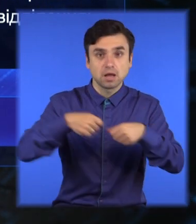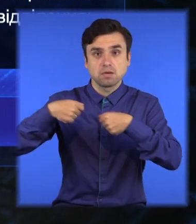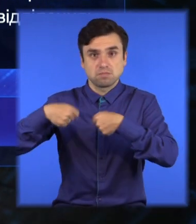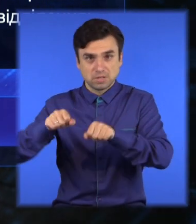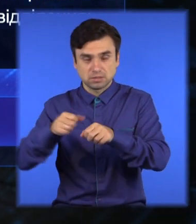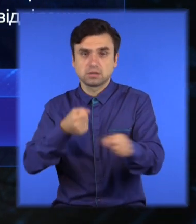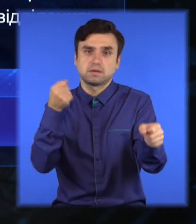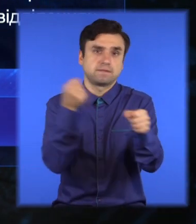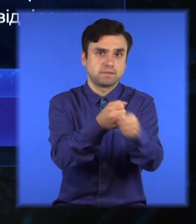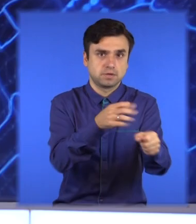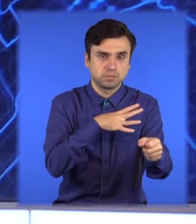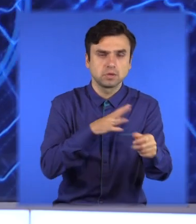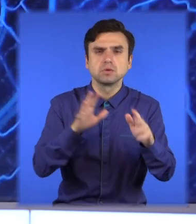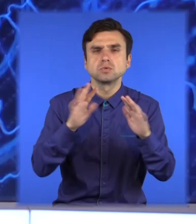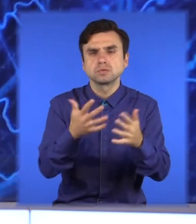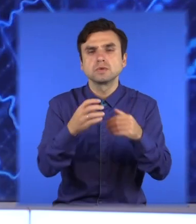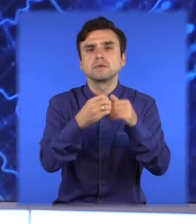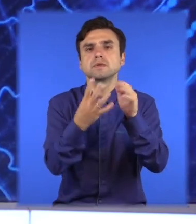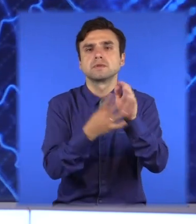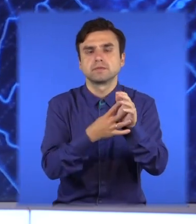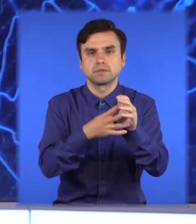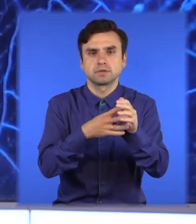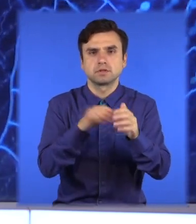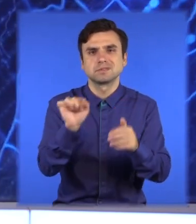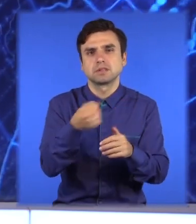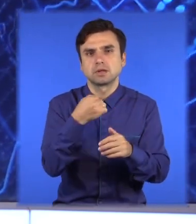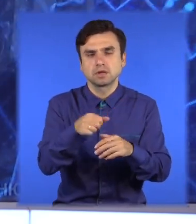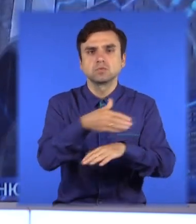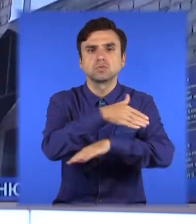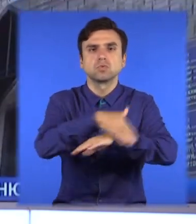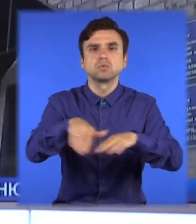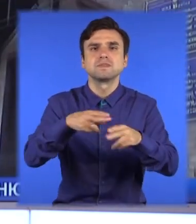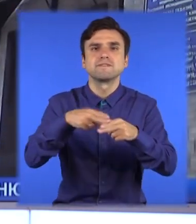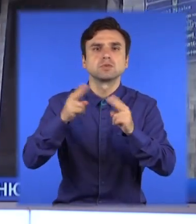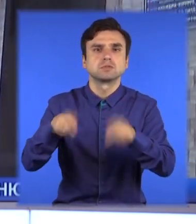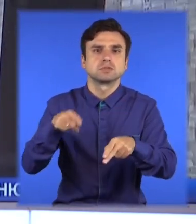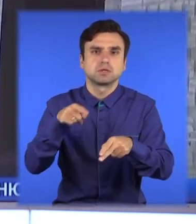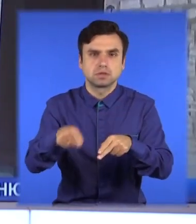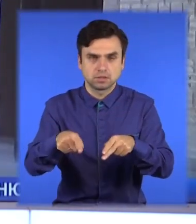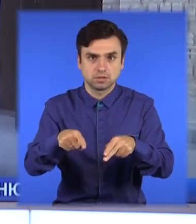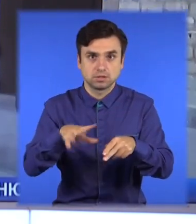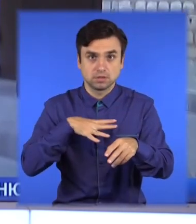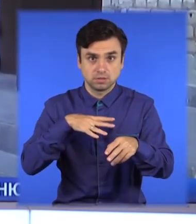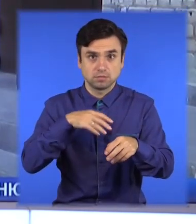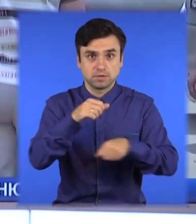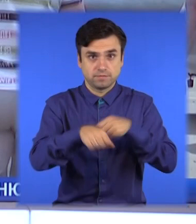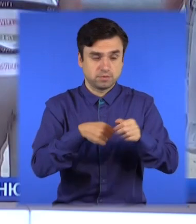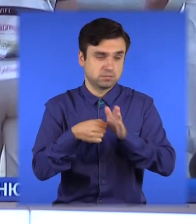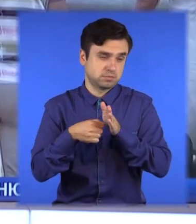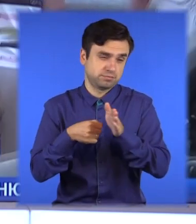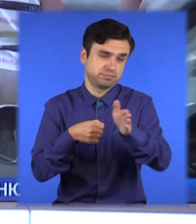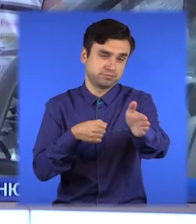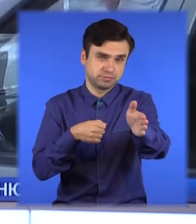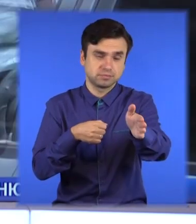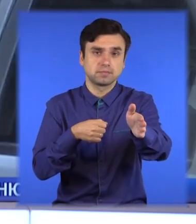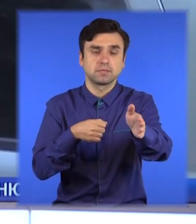взрослое. А нагадаю, раніше з'явилася інформація про реорганізацію міської лікарні номер 8. Співробітники установи кажуть,